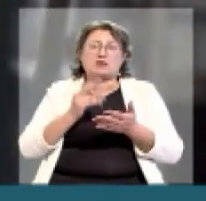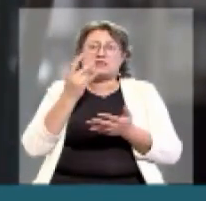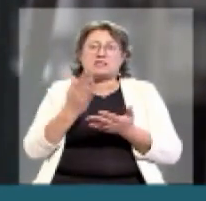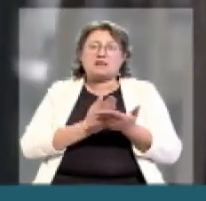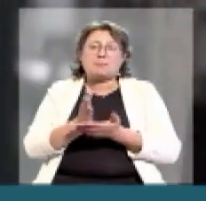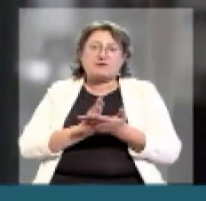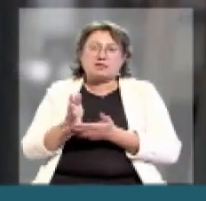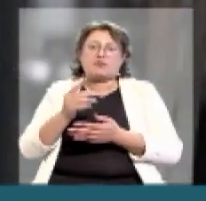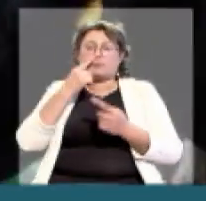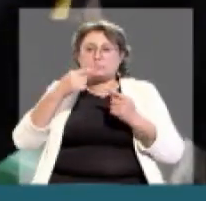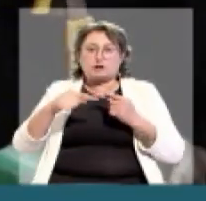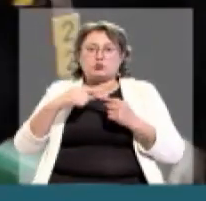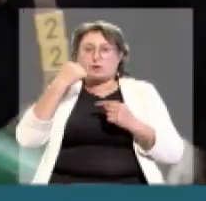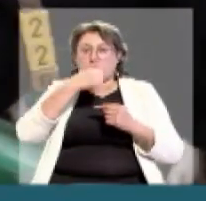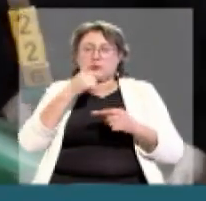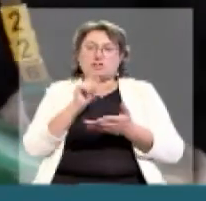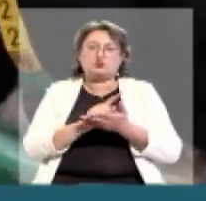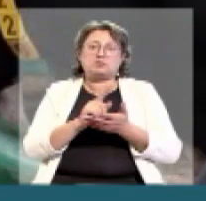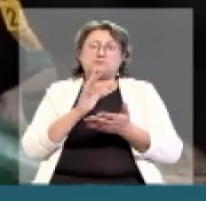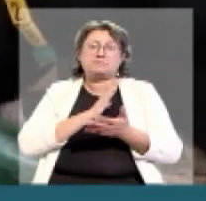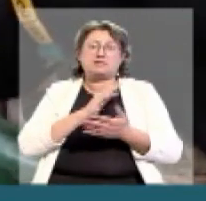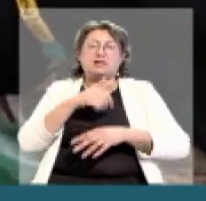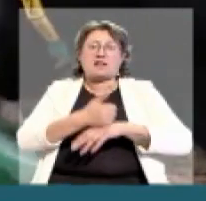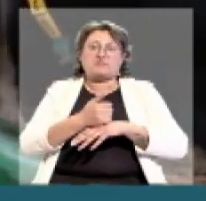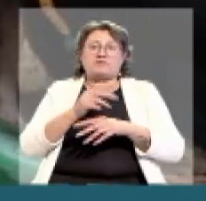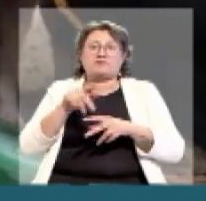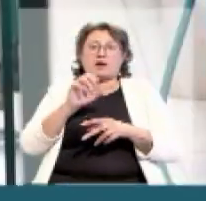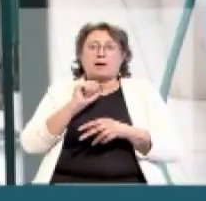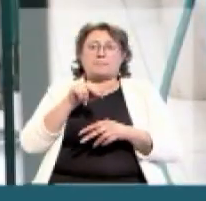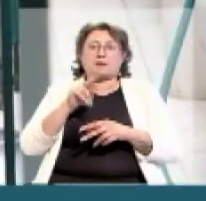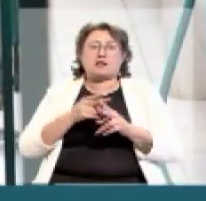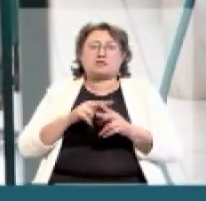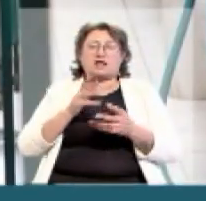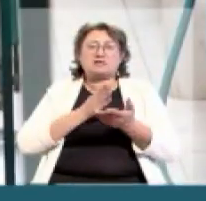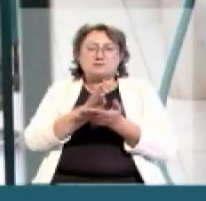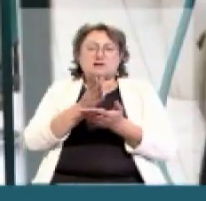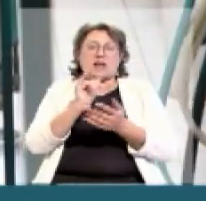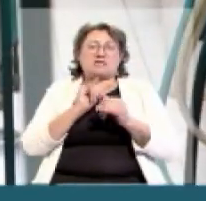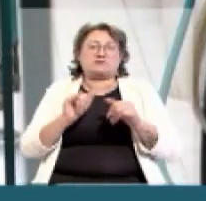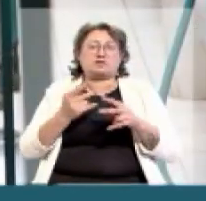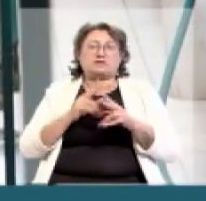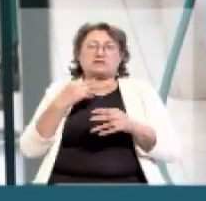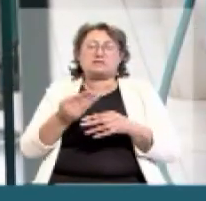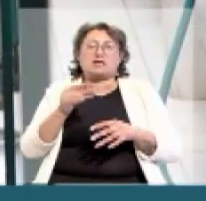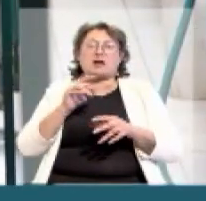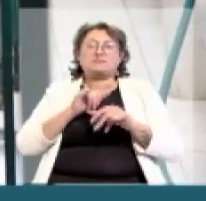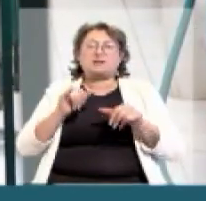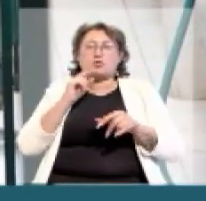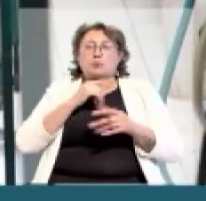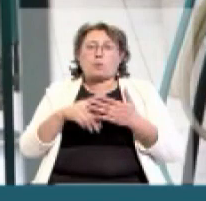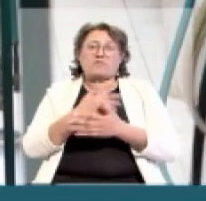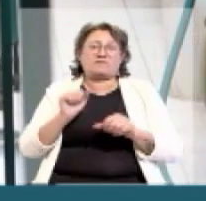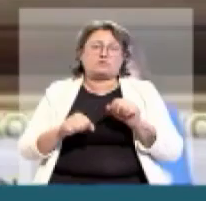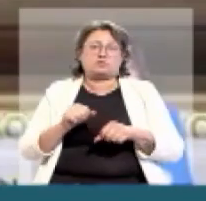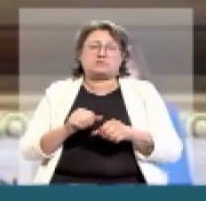несколько направлений, которые в ближайшие годы должны стать приоритетными в сфере АПК. Это курс на развитие, что даст экономике регионов новый